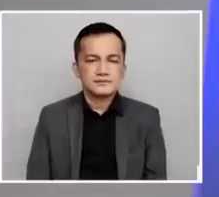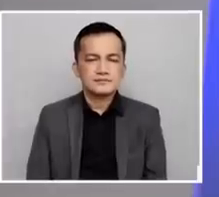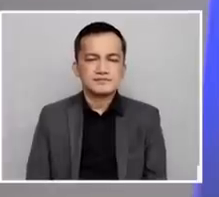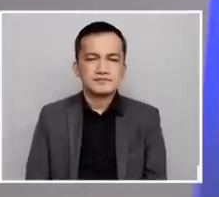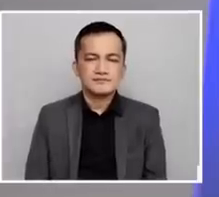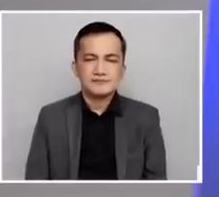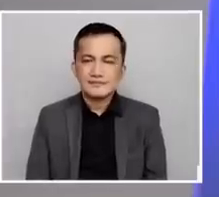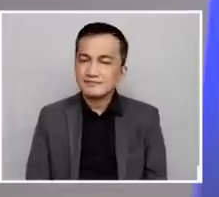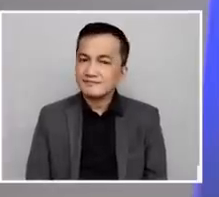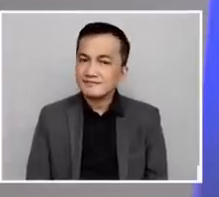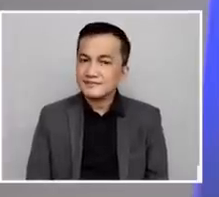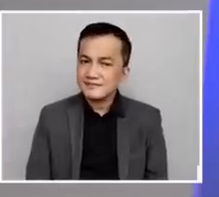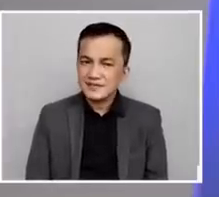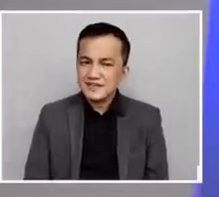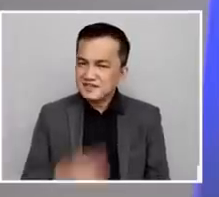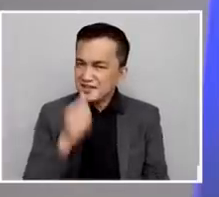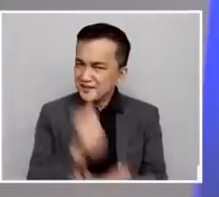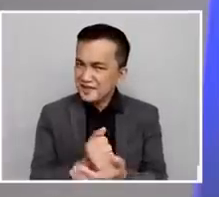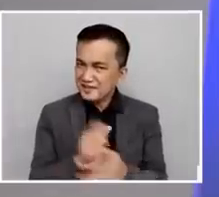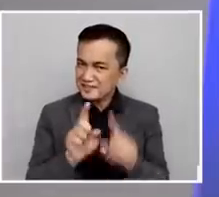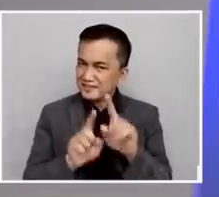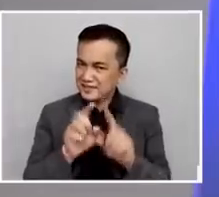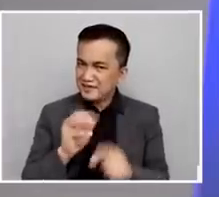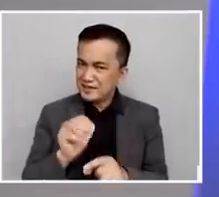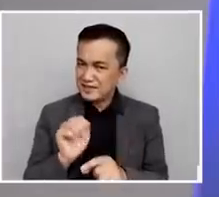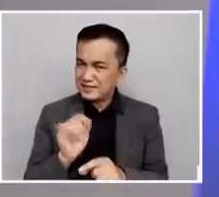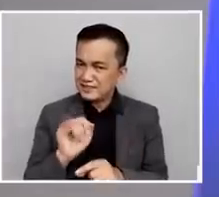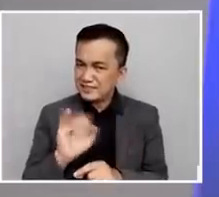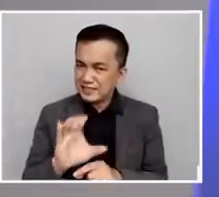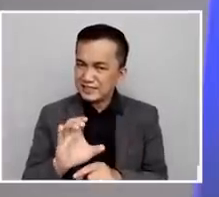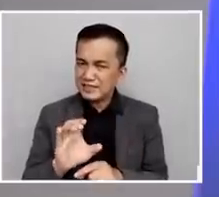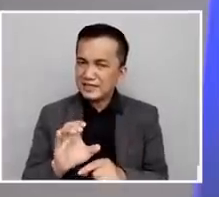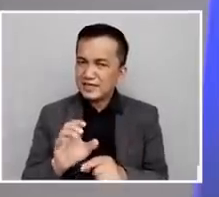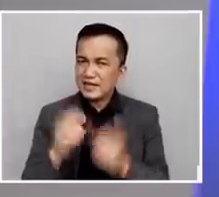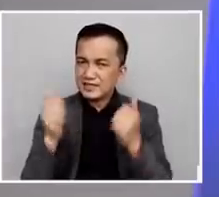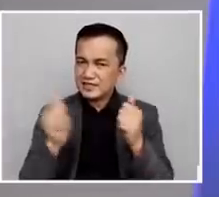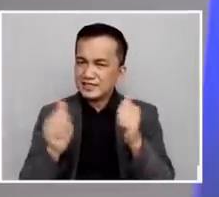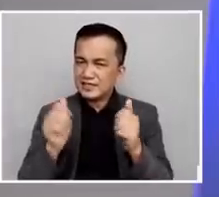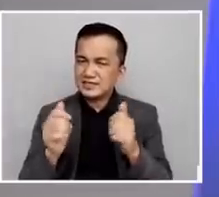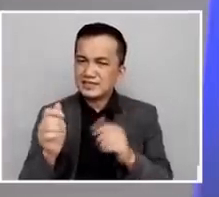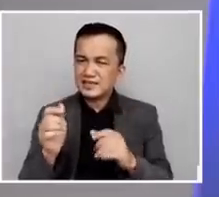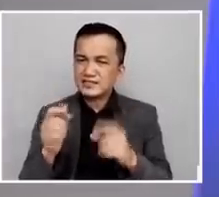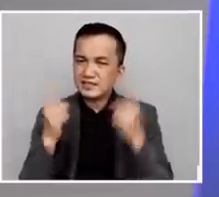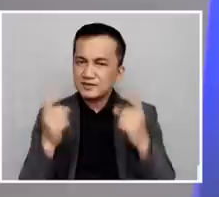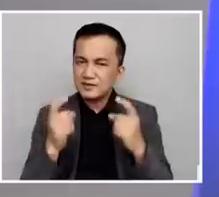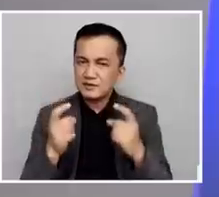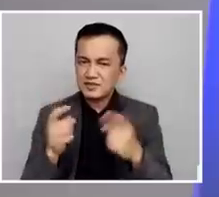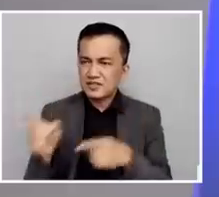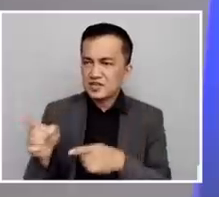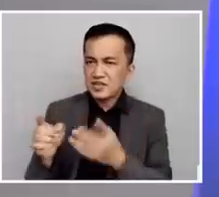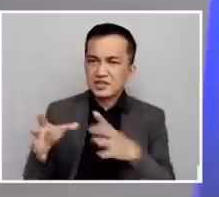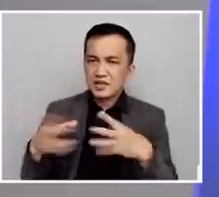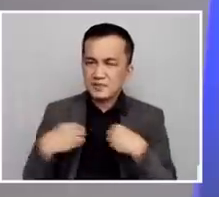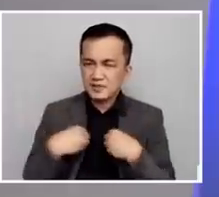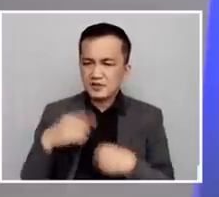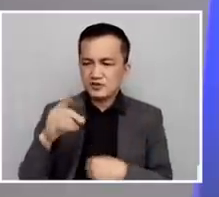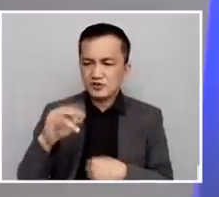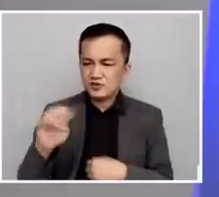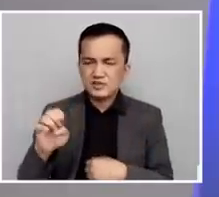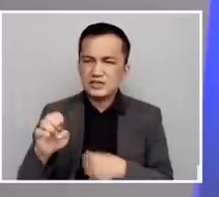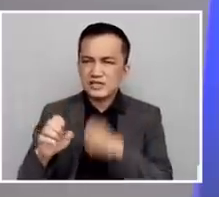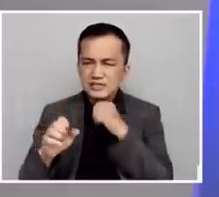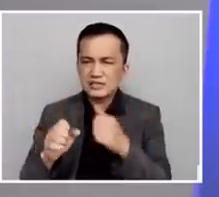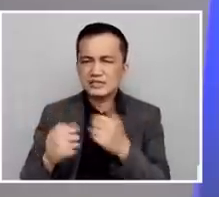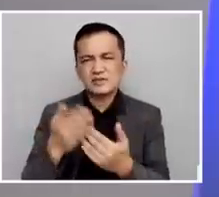Sa Tatak Star Magic Celebrity Conversations, inamin po ni Donny Pangilinan na hindi madali ang pagiging showbiz